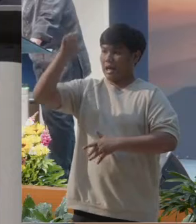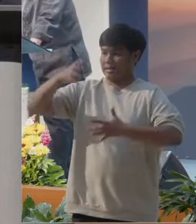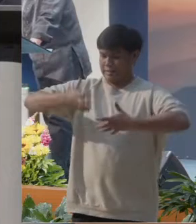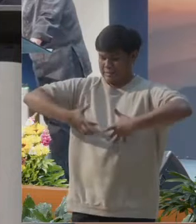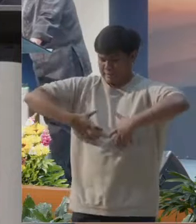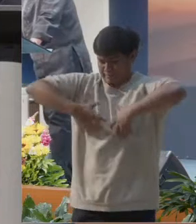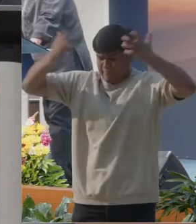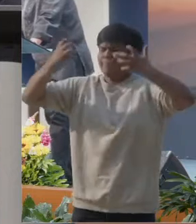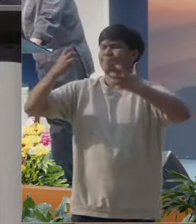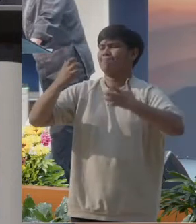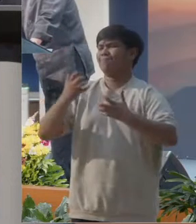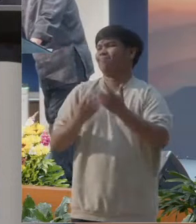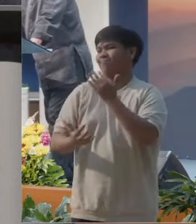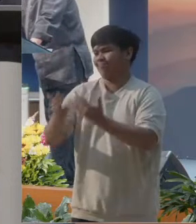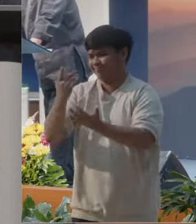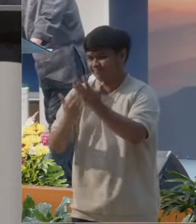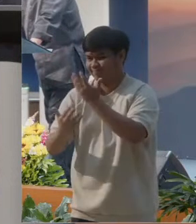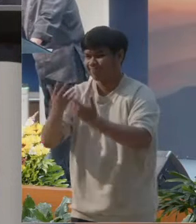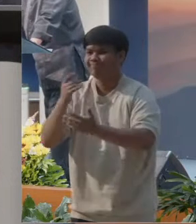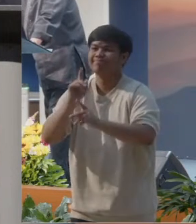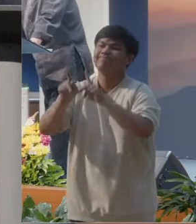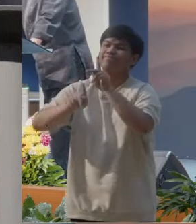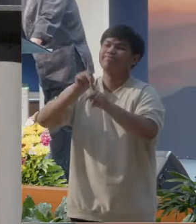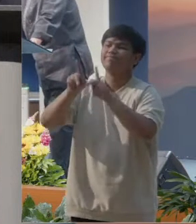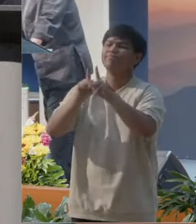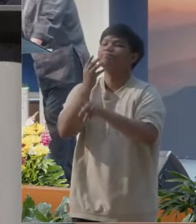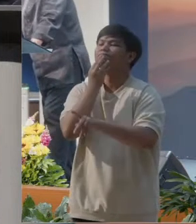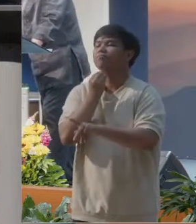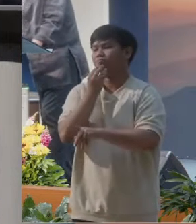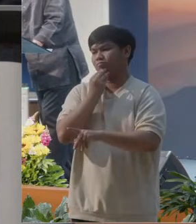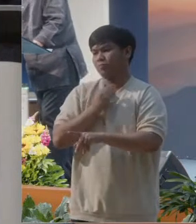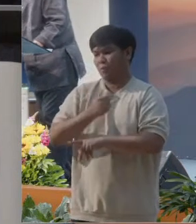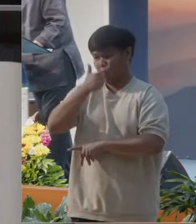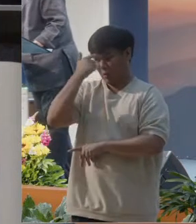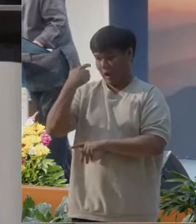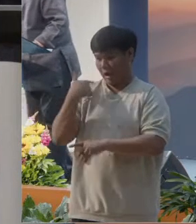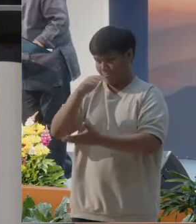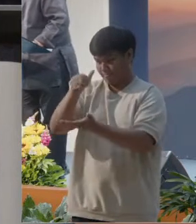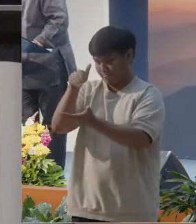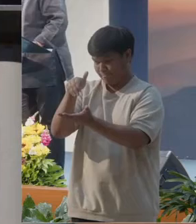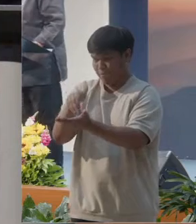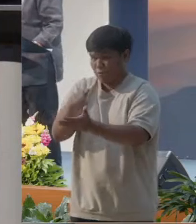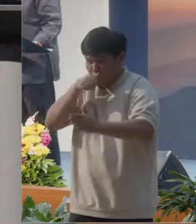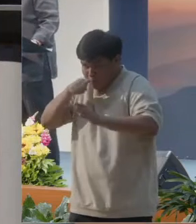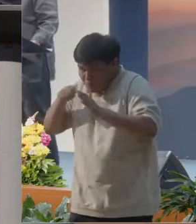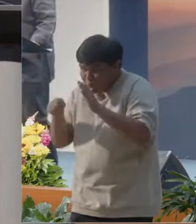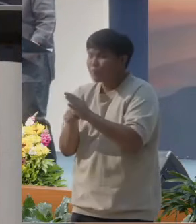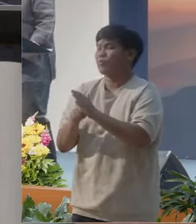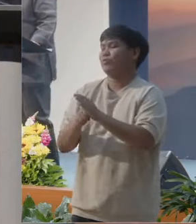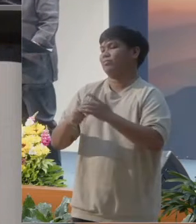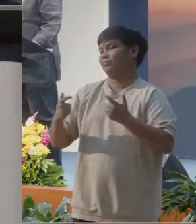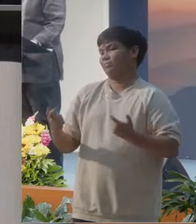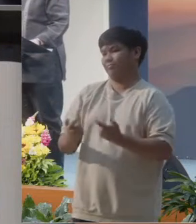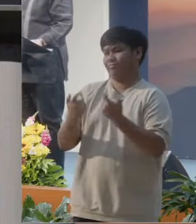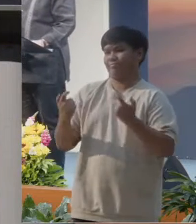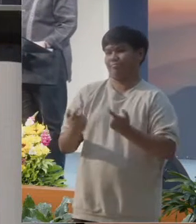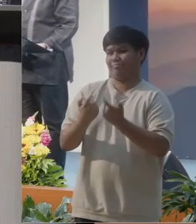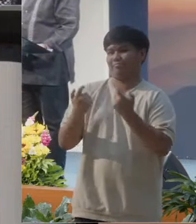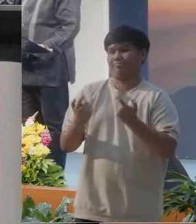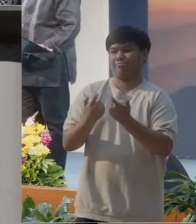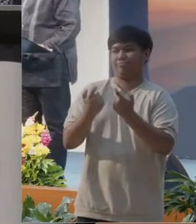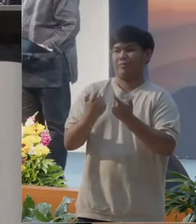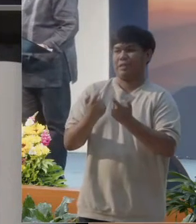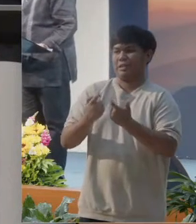Lord burned against the people of Israel. Gayon na lamang po ang galit ng Panginoon, ang